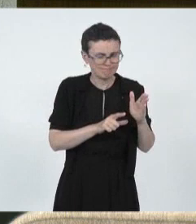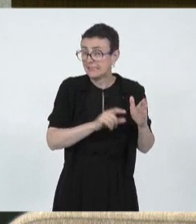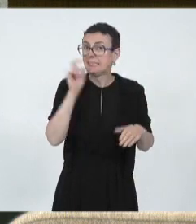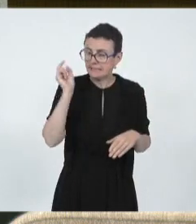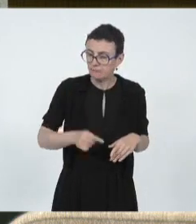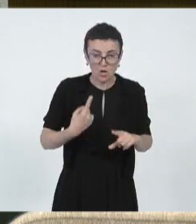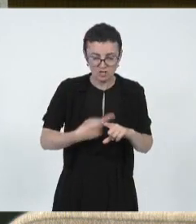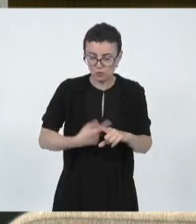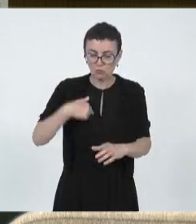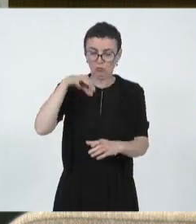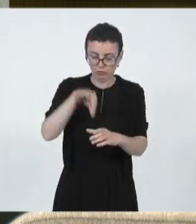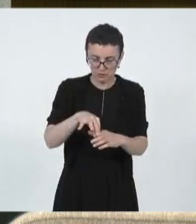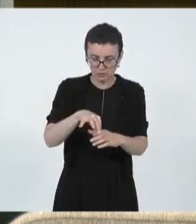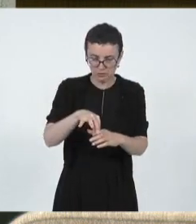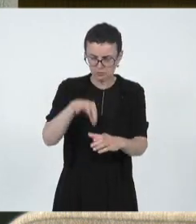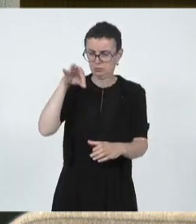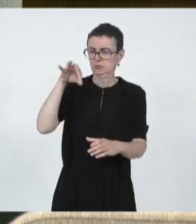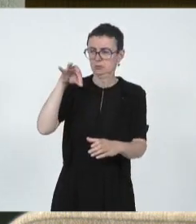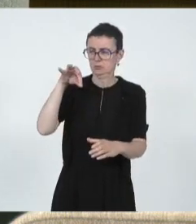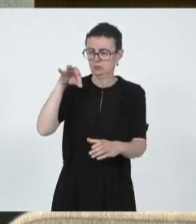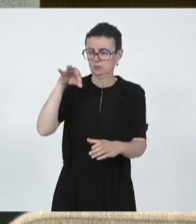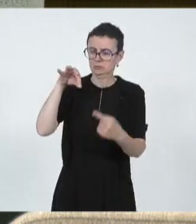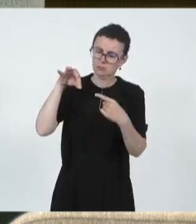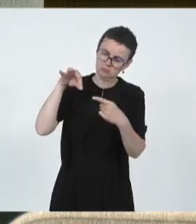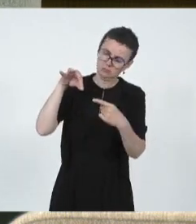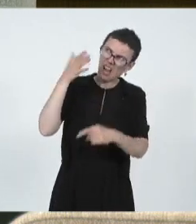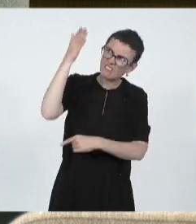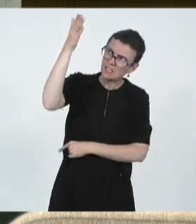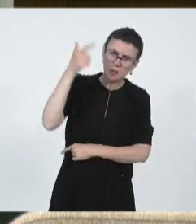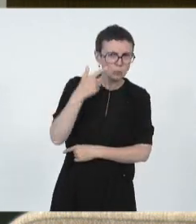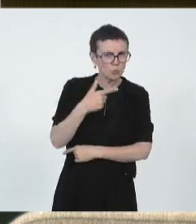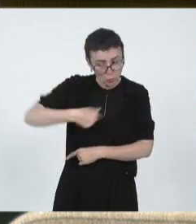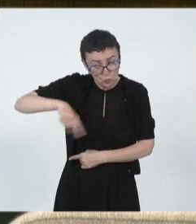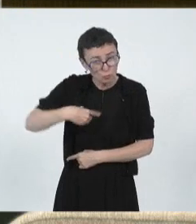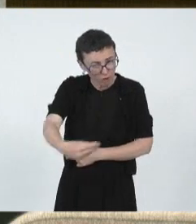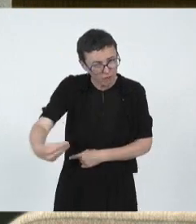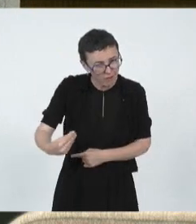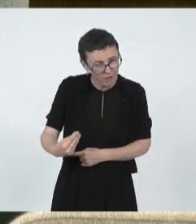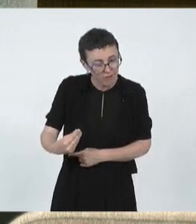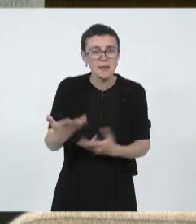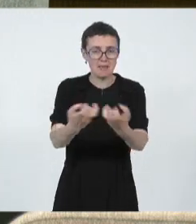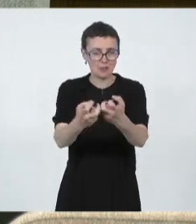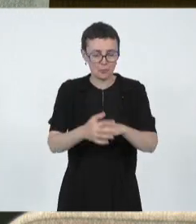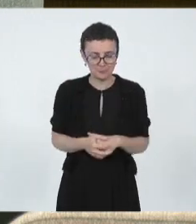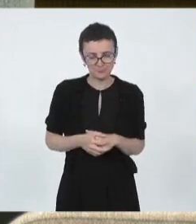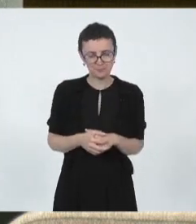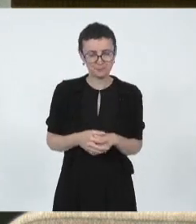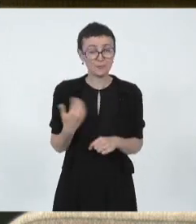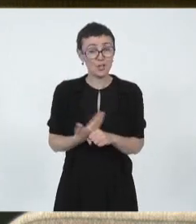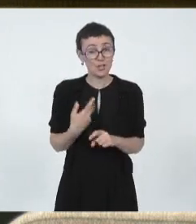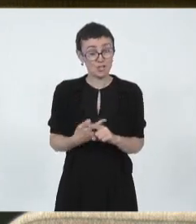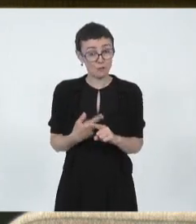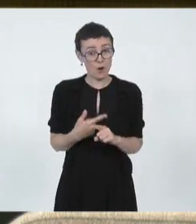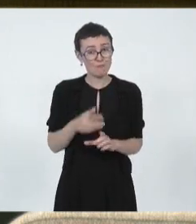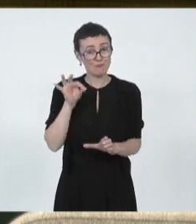la question la plus importante, celle de l'avenir de nos enfants. Par exemple, pour la voirie, chaque délibération